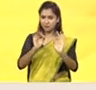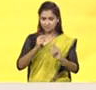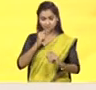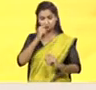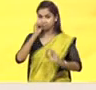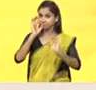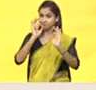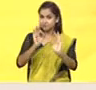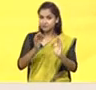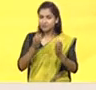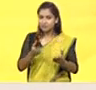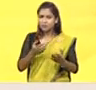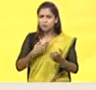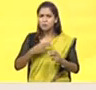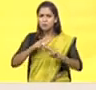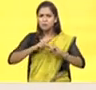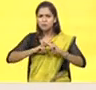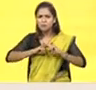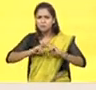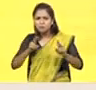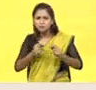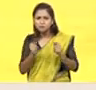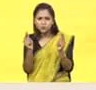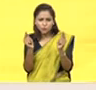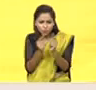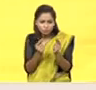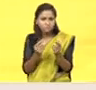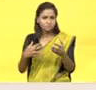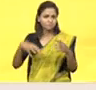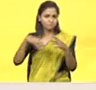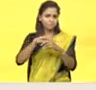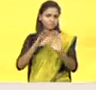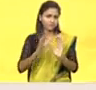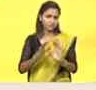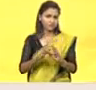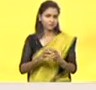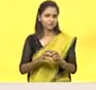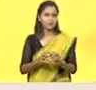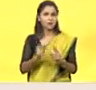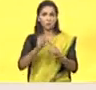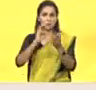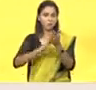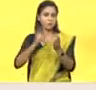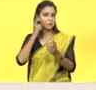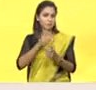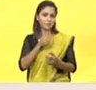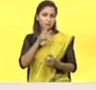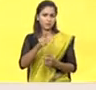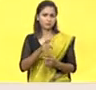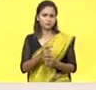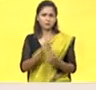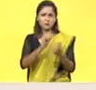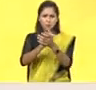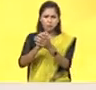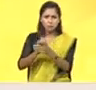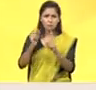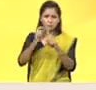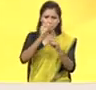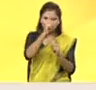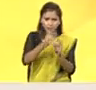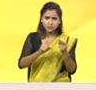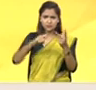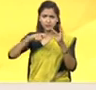कि हम इस पूरे ट्रांसफॉर्मेशन में एक छोटा सा पार्ट प्ले कर पाए। साथियों, एक प्रकार से प्रणीत,